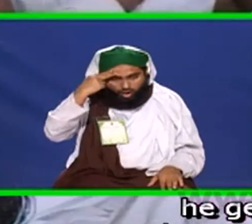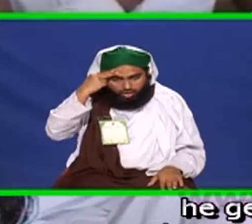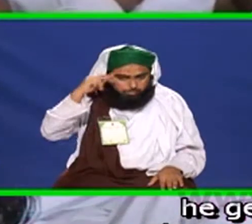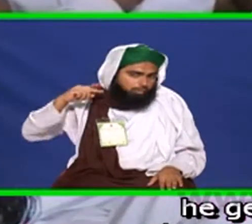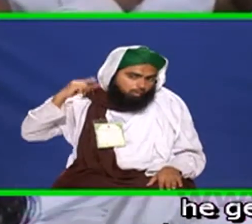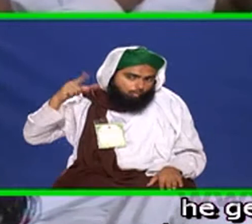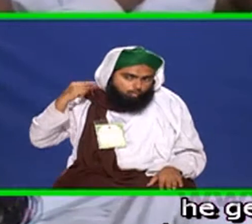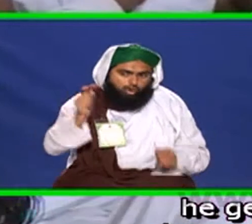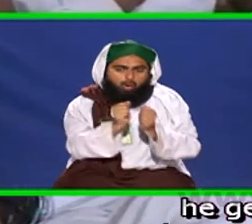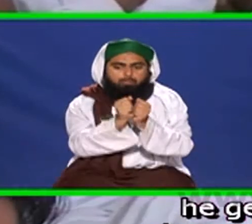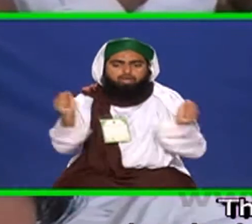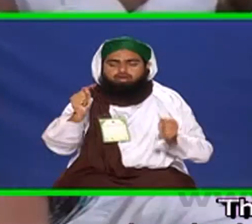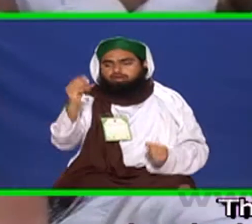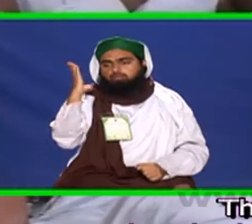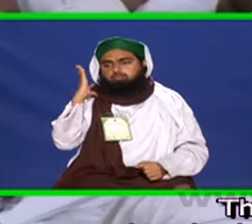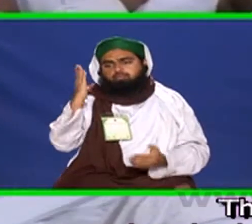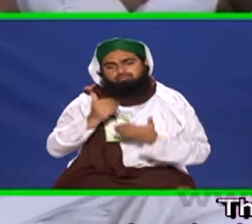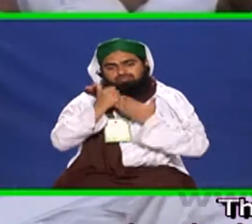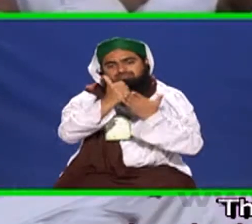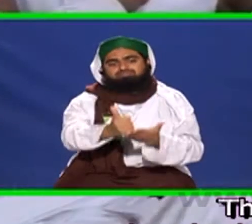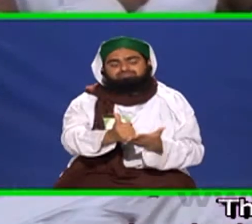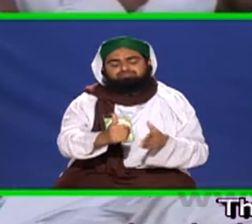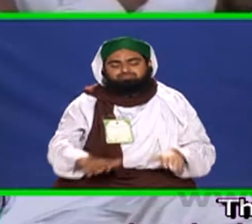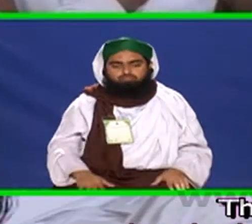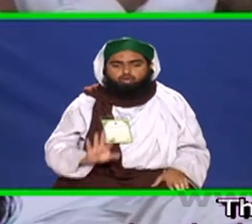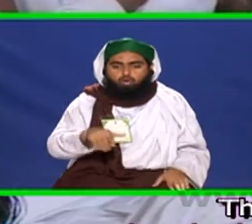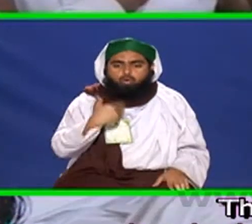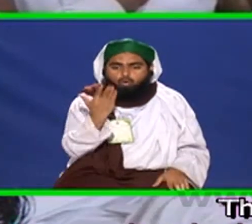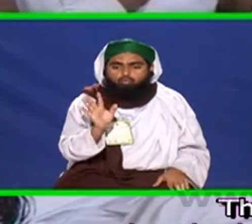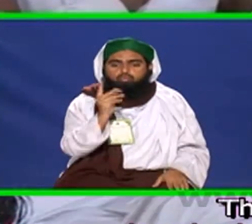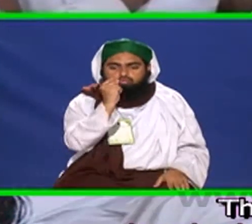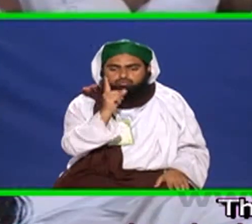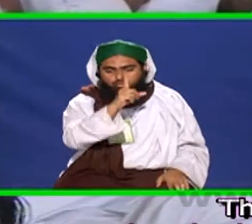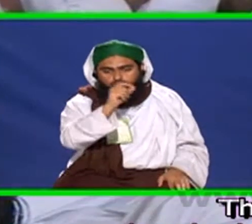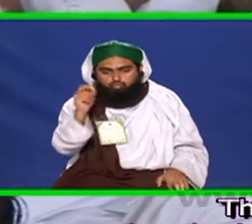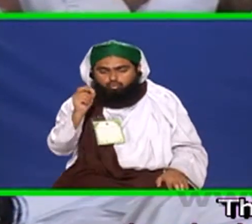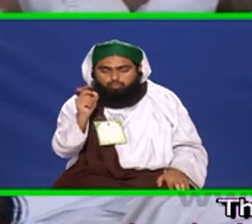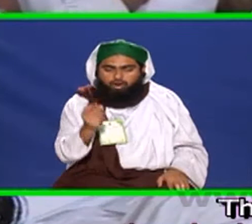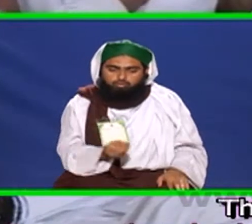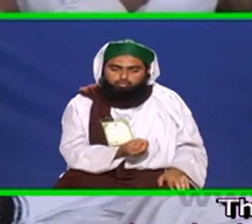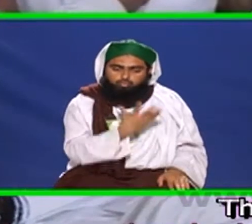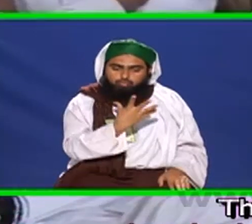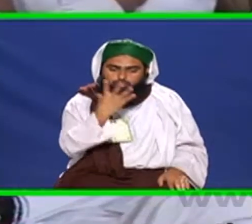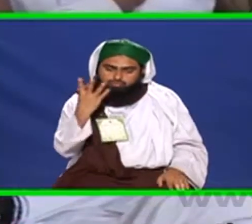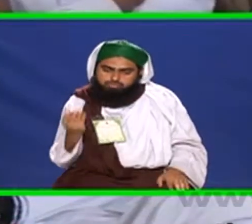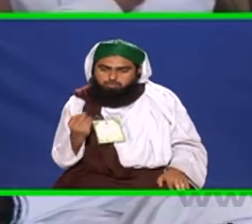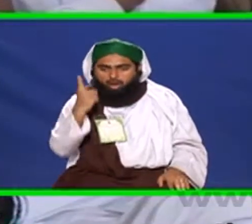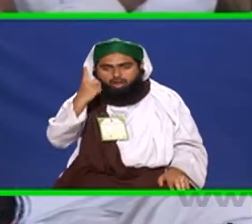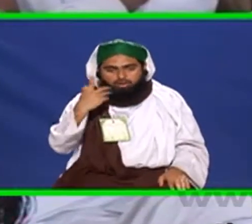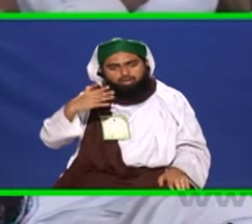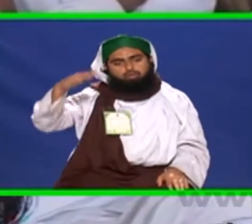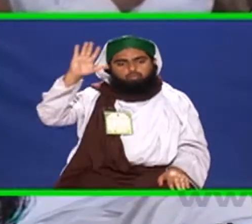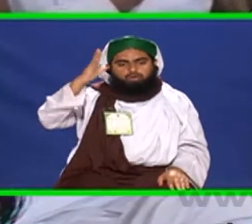کرنے کا ثواب ملتا ہے، اور جو 100 بار اللہ اکبر صبح و شام کہہ لے تو